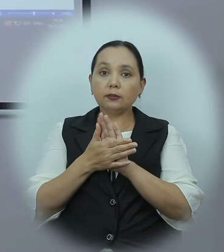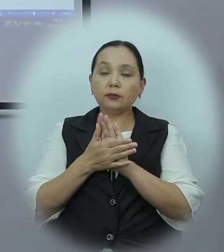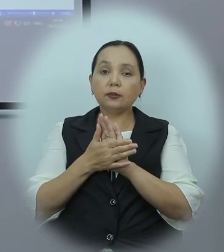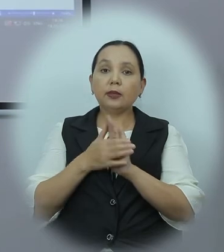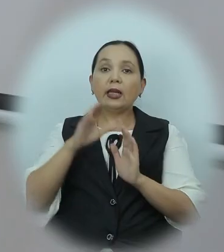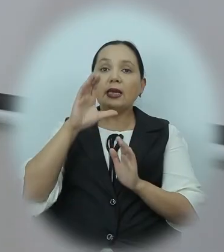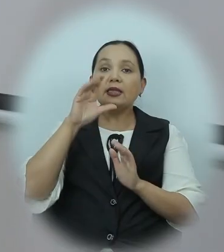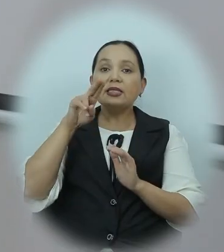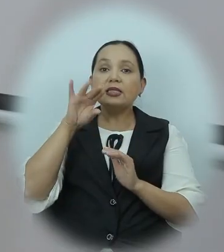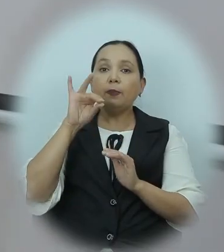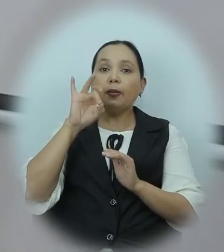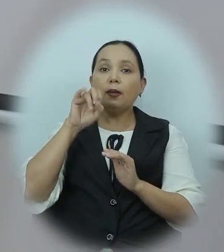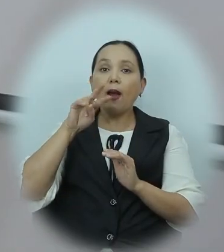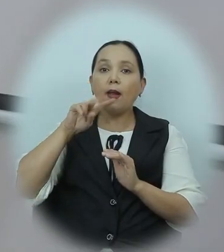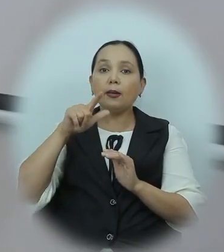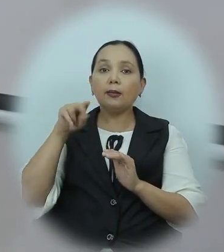spiraldan